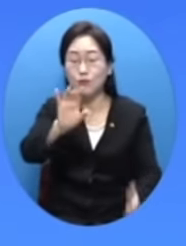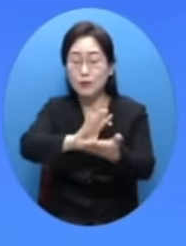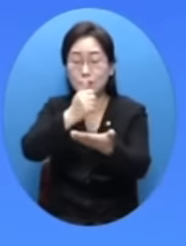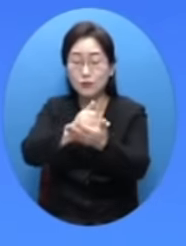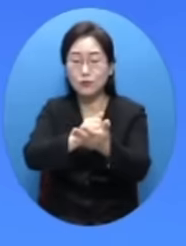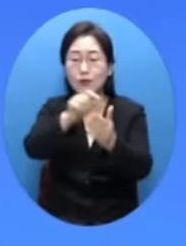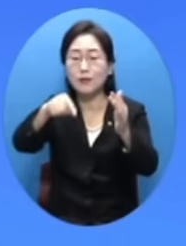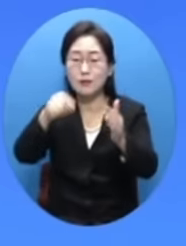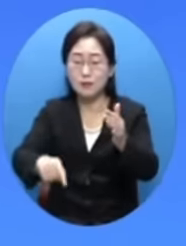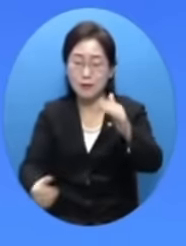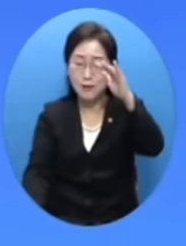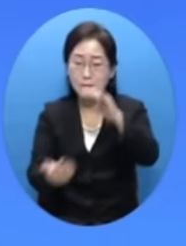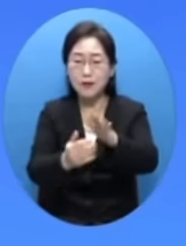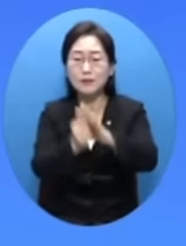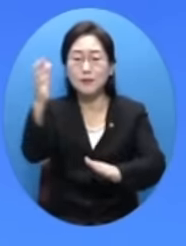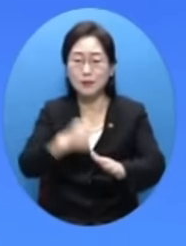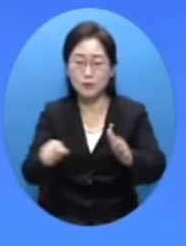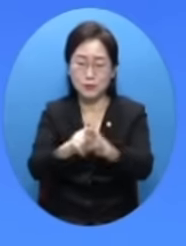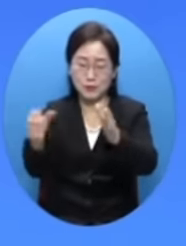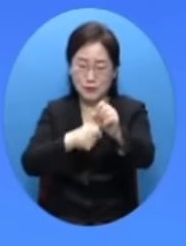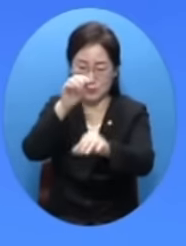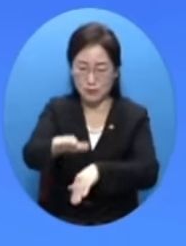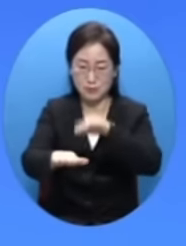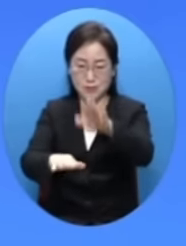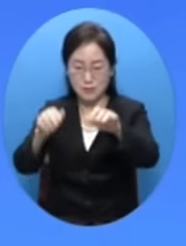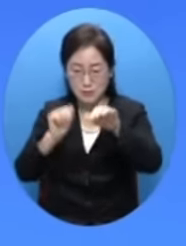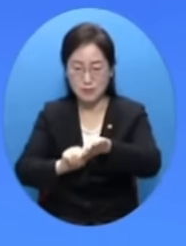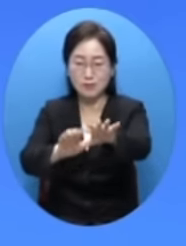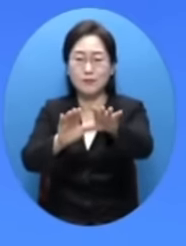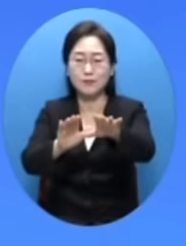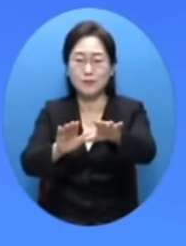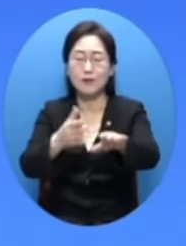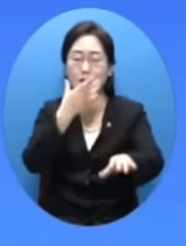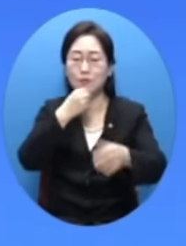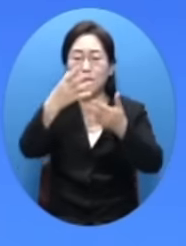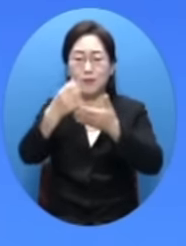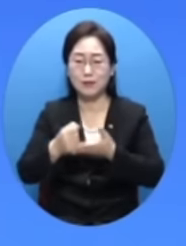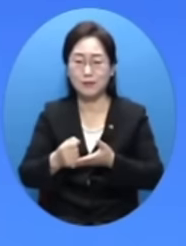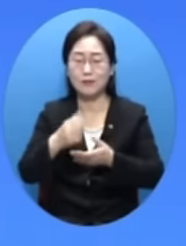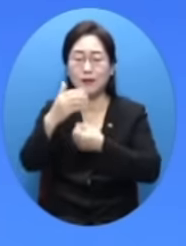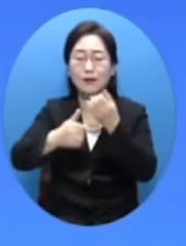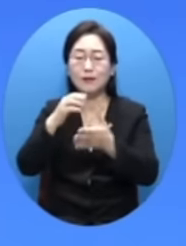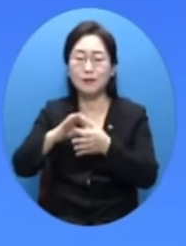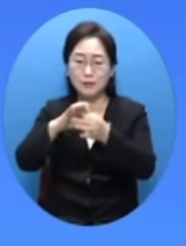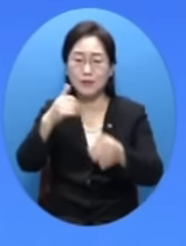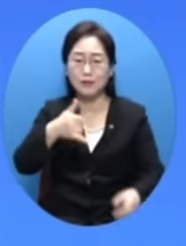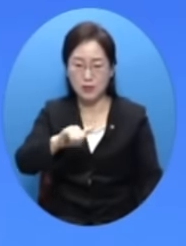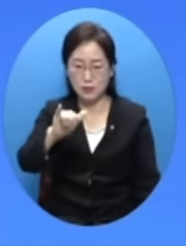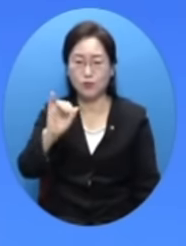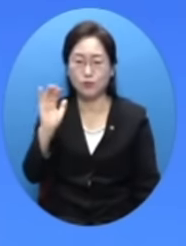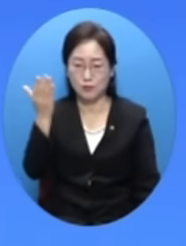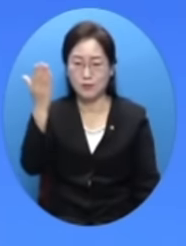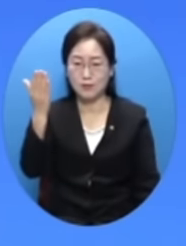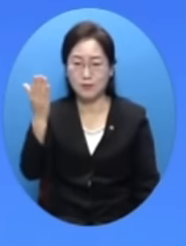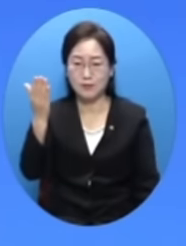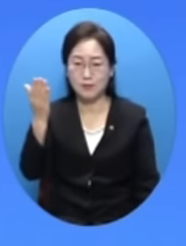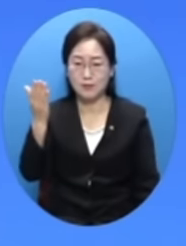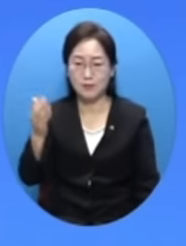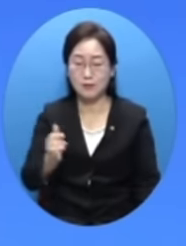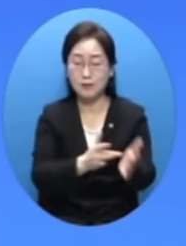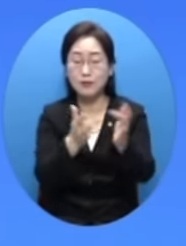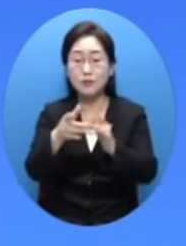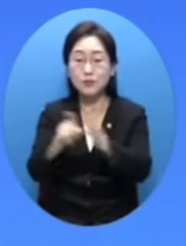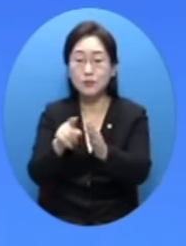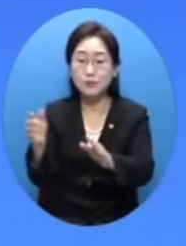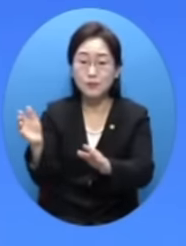가지고 우리는 믿음으로 전진 또 전제해 나가는 복받은 하나님의 자녀들이 된 것입니다. 예수를 믿고 난